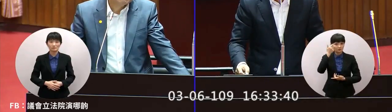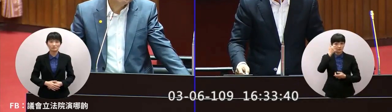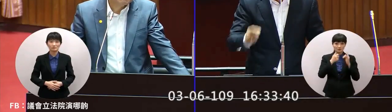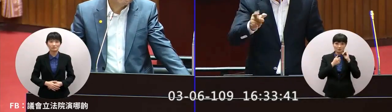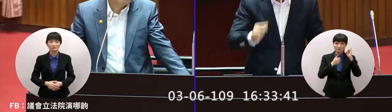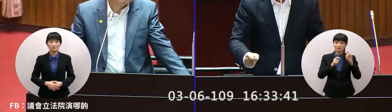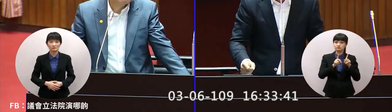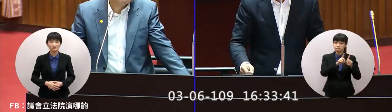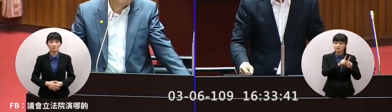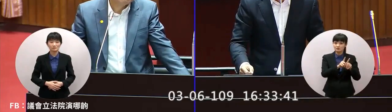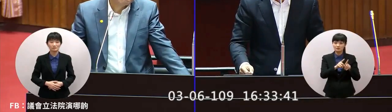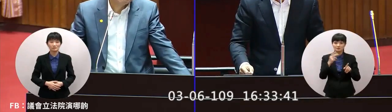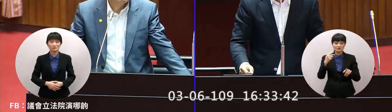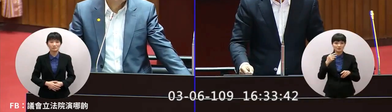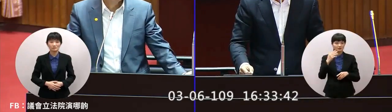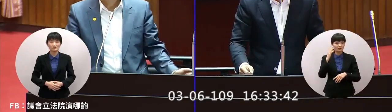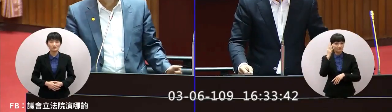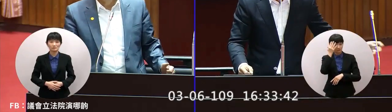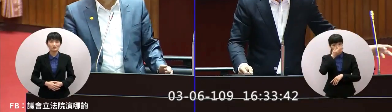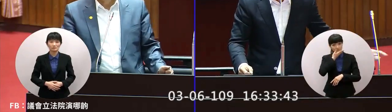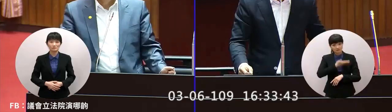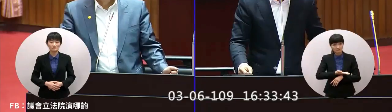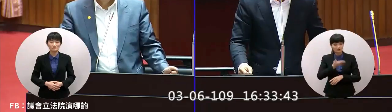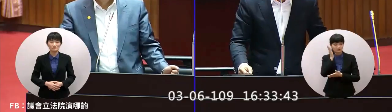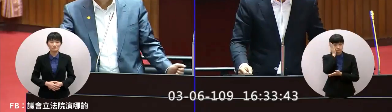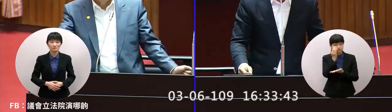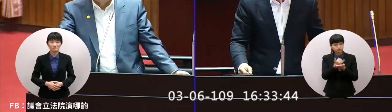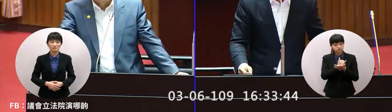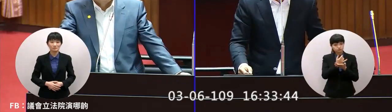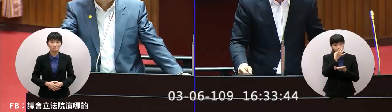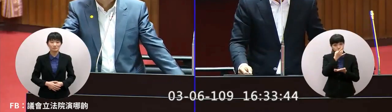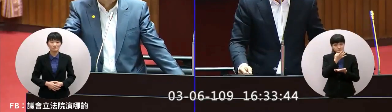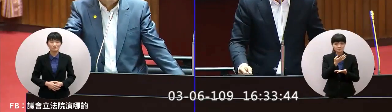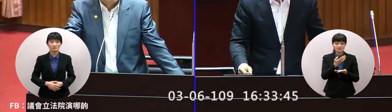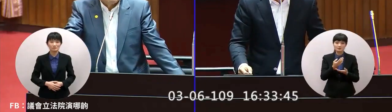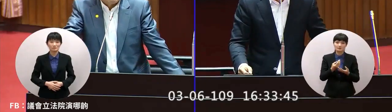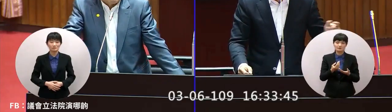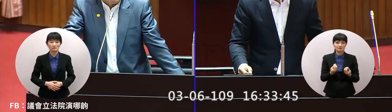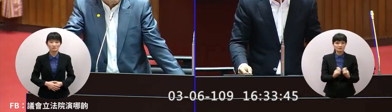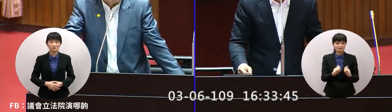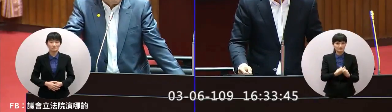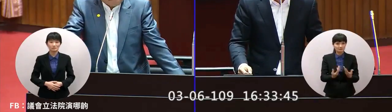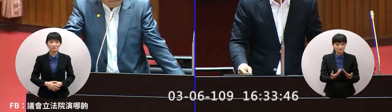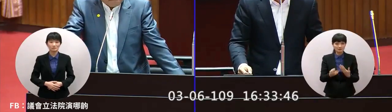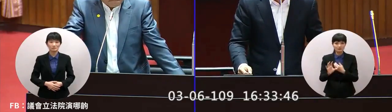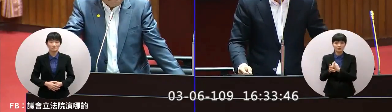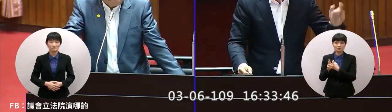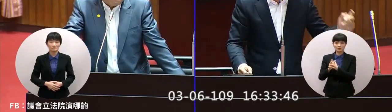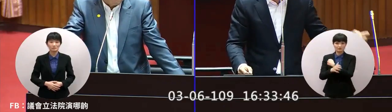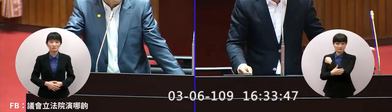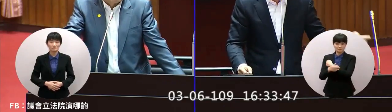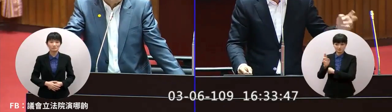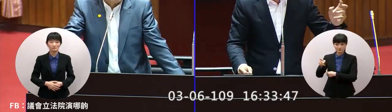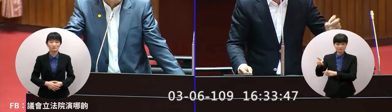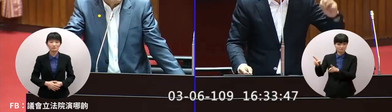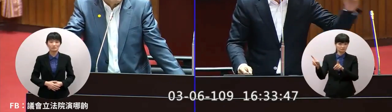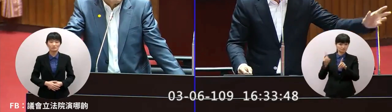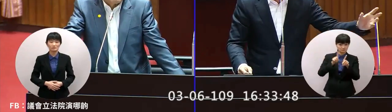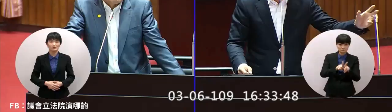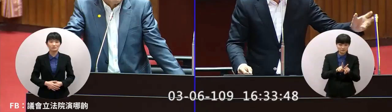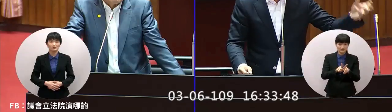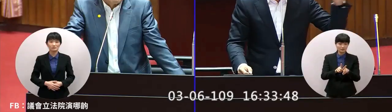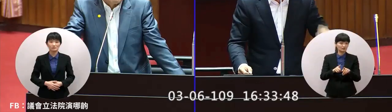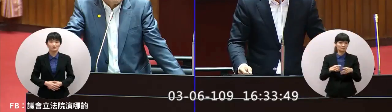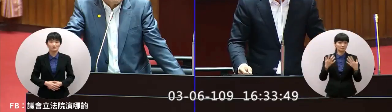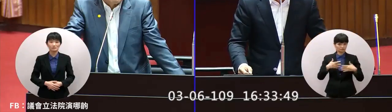袂去，会乱。唔是你搁一个怪事，看我老李迄个所在。啊，就会当解决一切。啊，你唔是讲叫一个，我是看